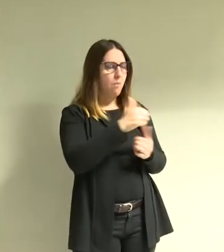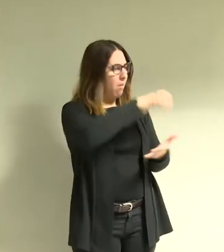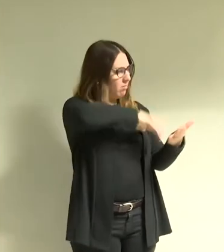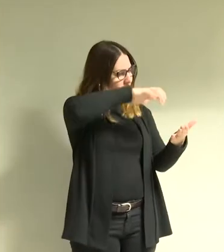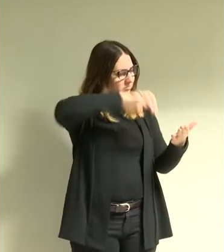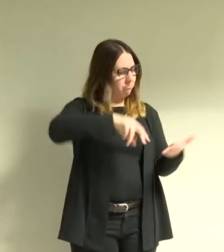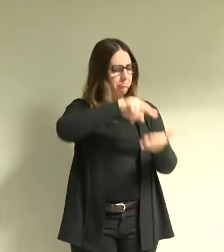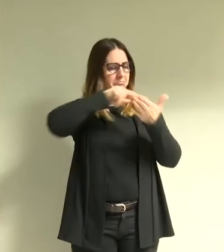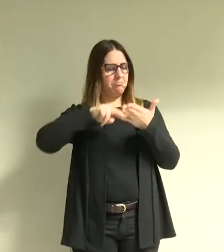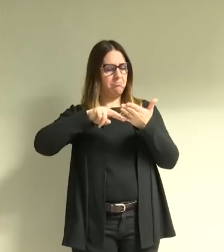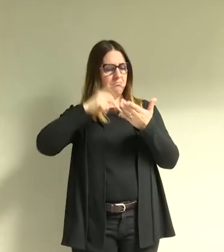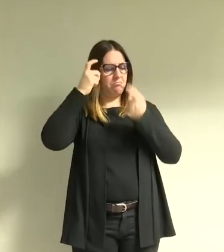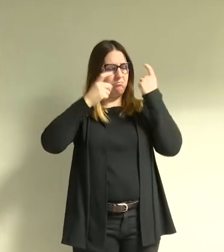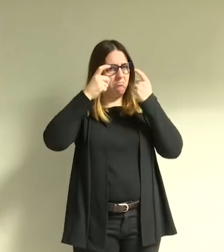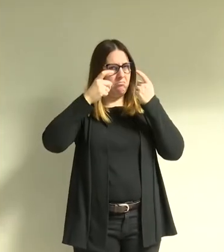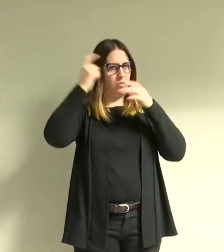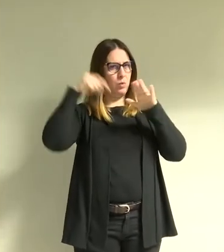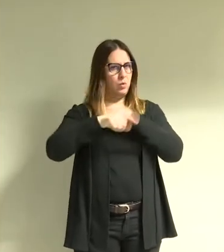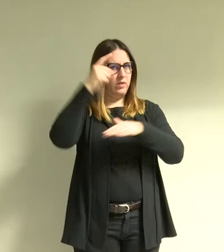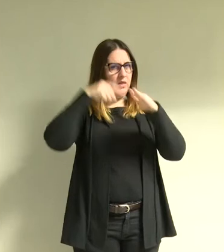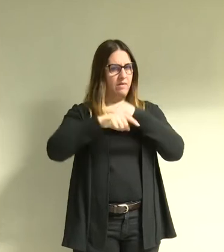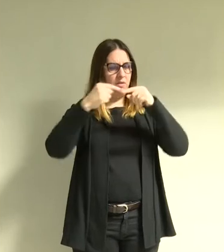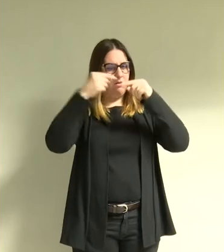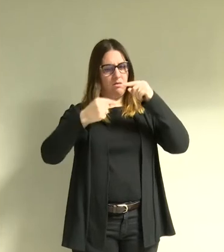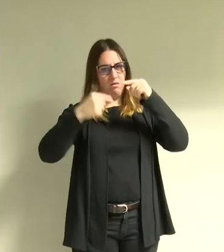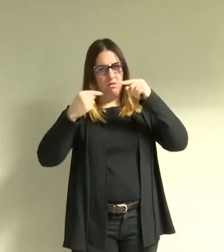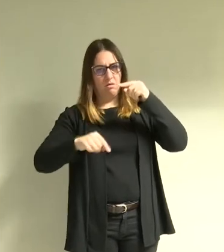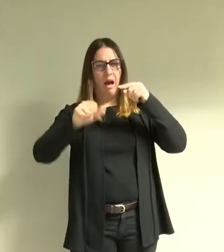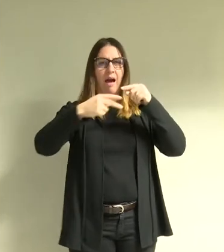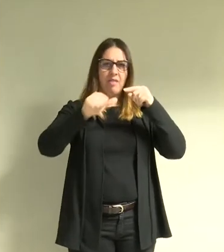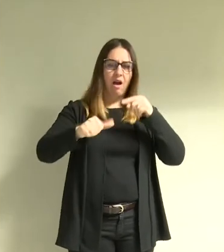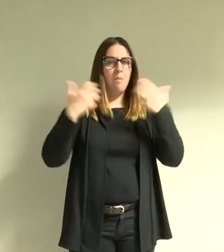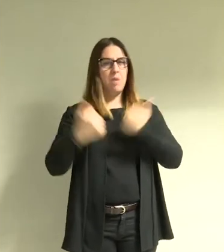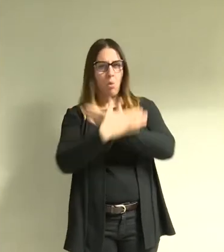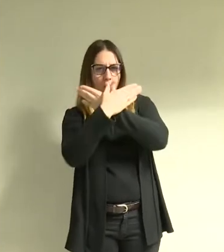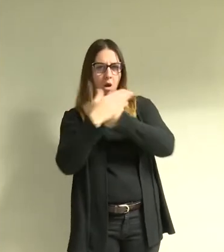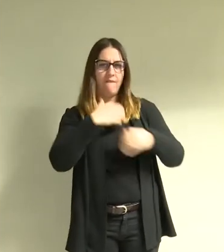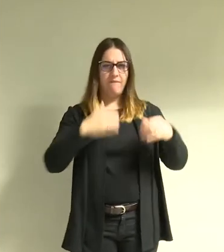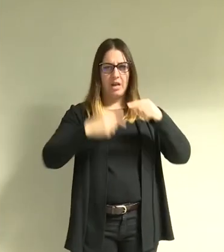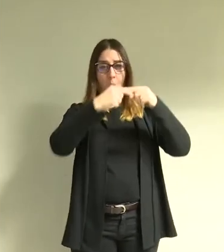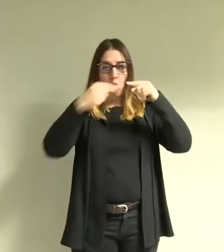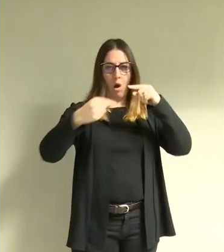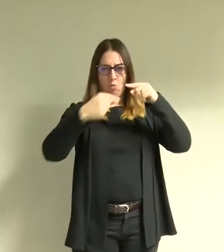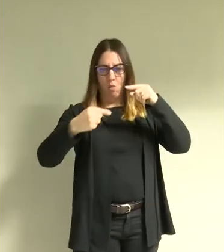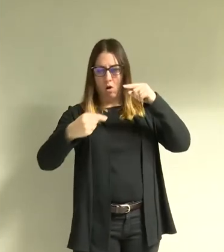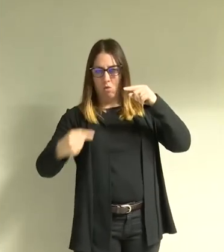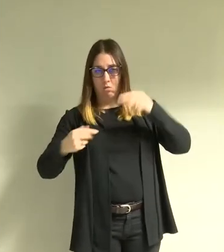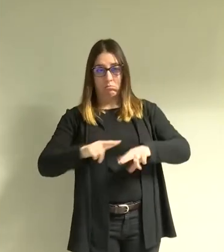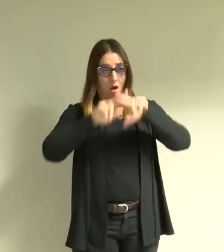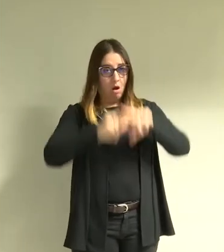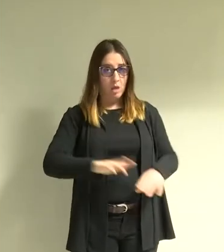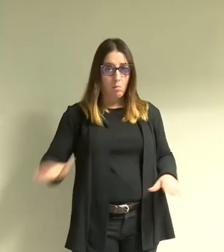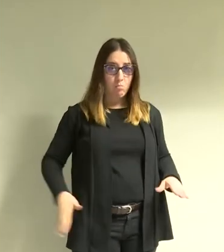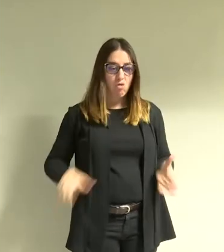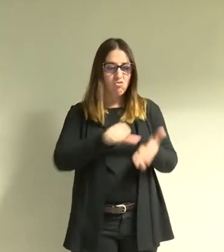en privé duction fait de toutes les aides de l'anah de la métropole et de la ville les restes à charge pour